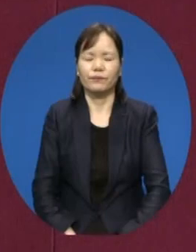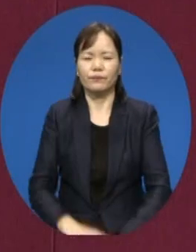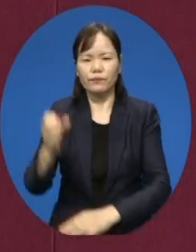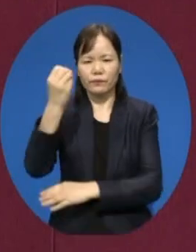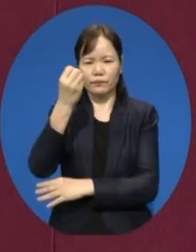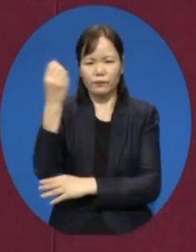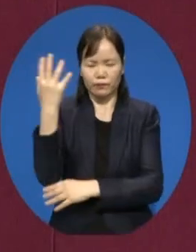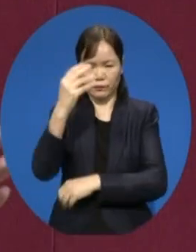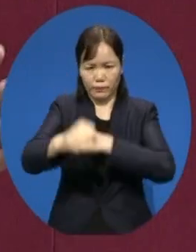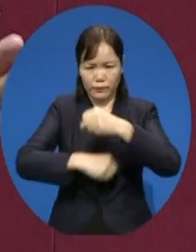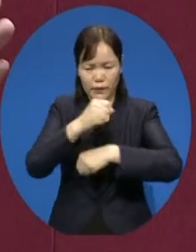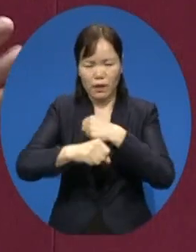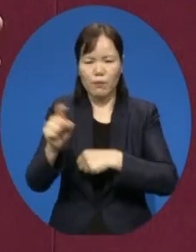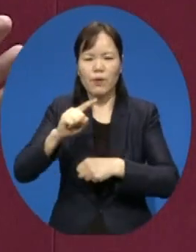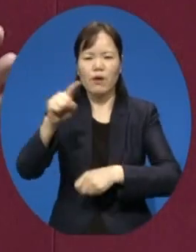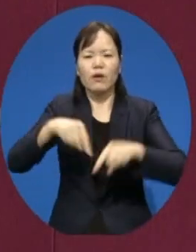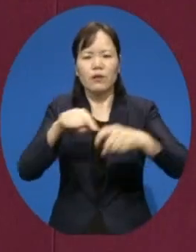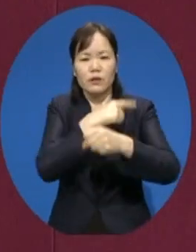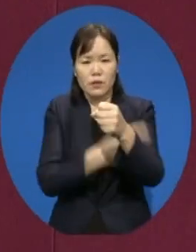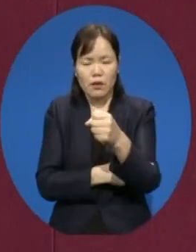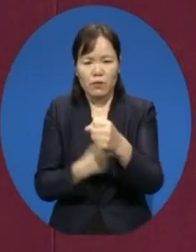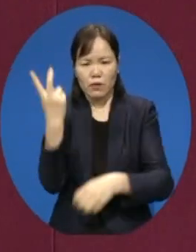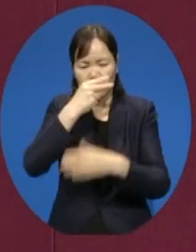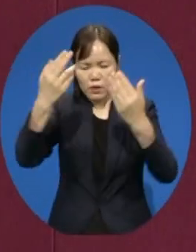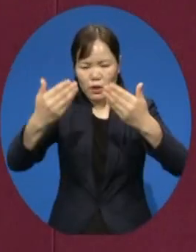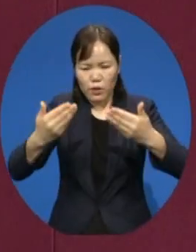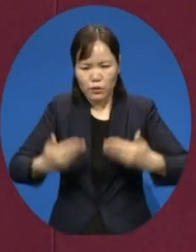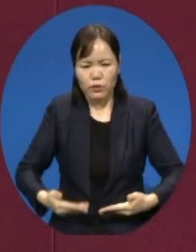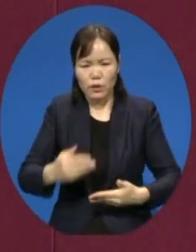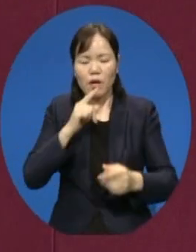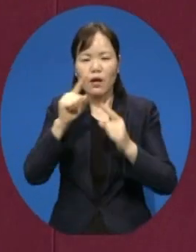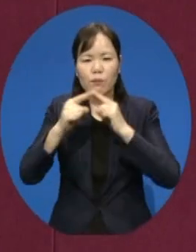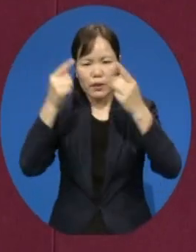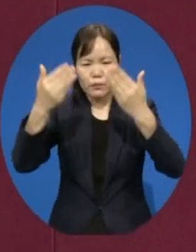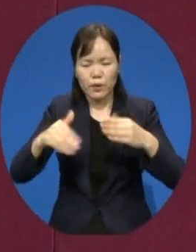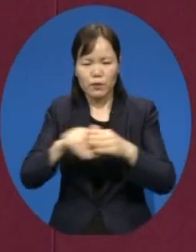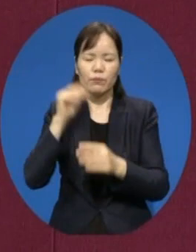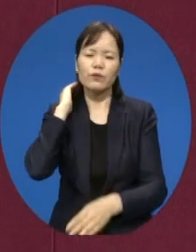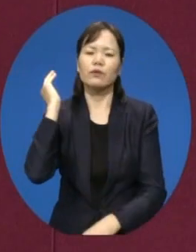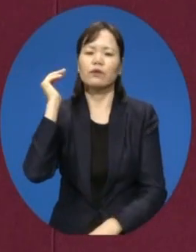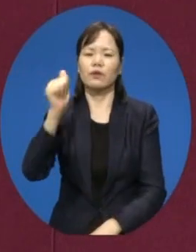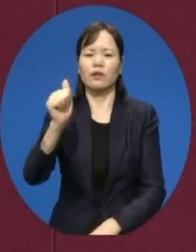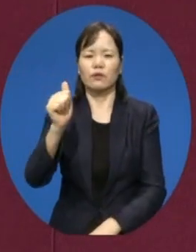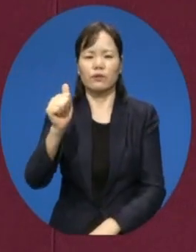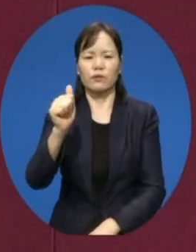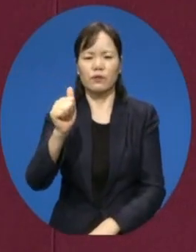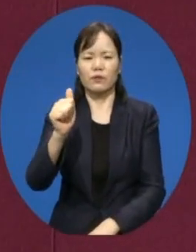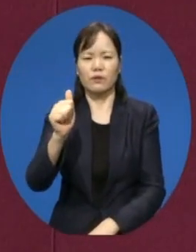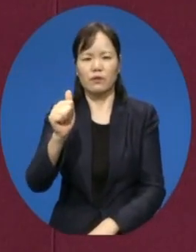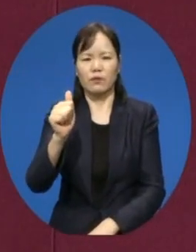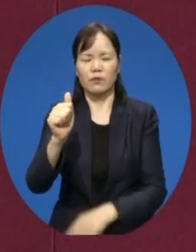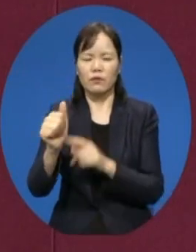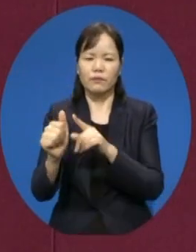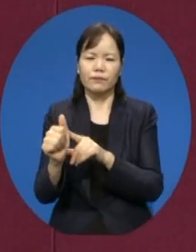언론의 자유가 정권도 지켜준다. 그렇게 말씀하신 문재인 대통령 말씀.